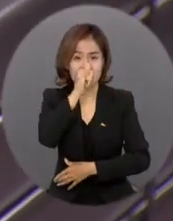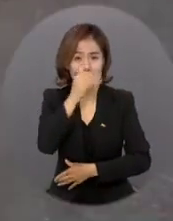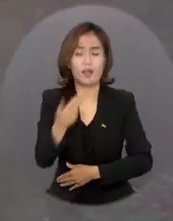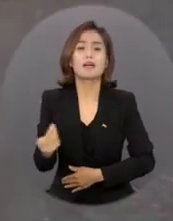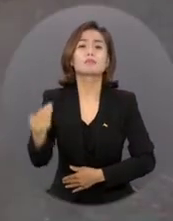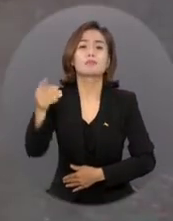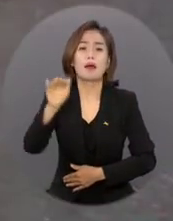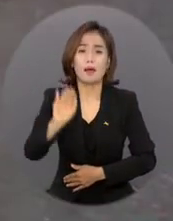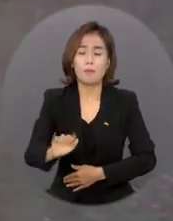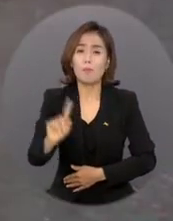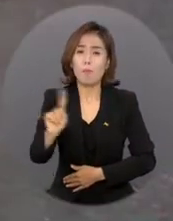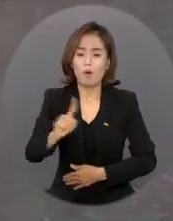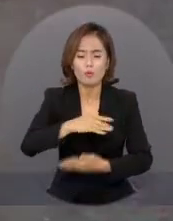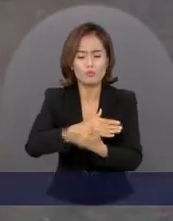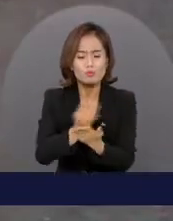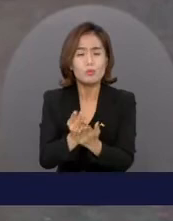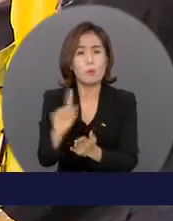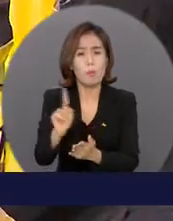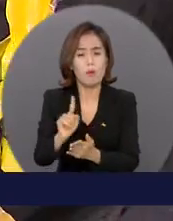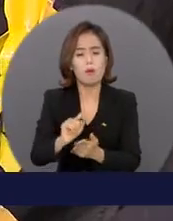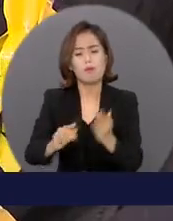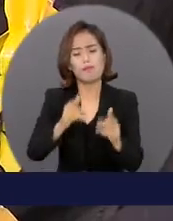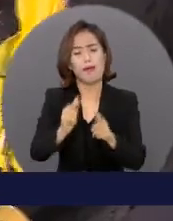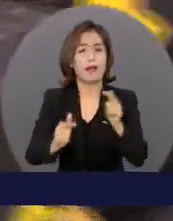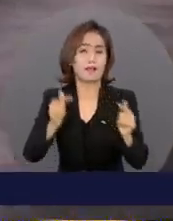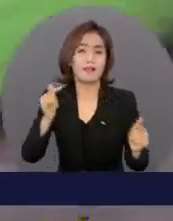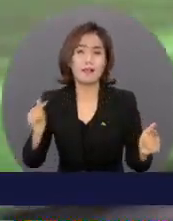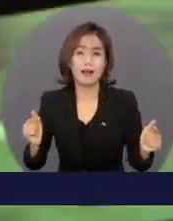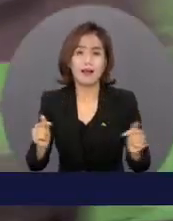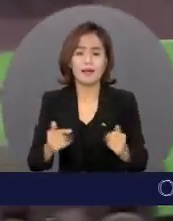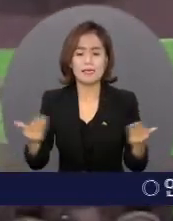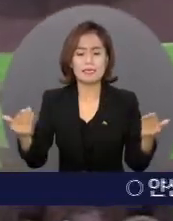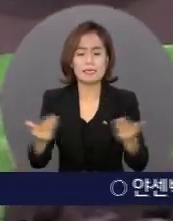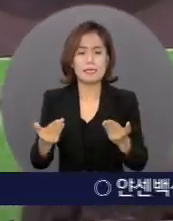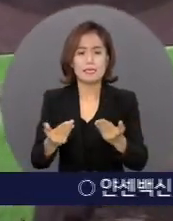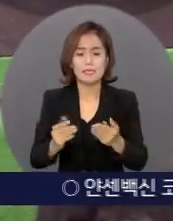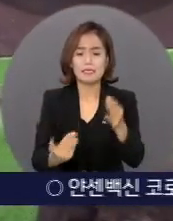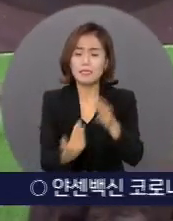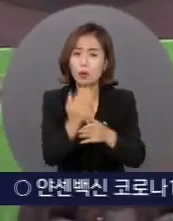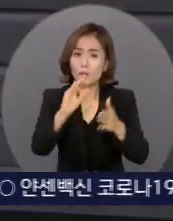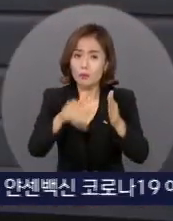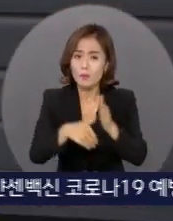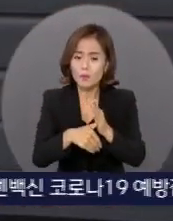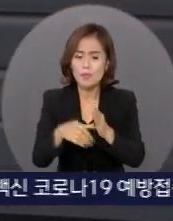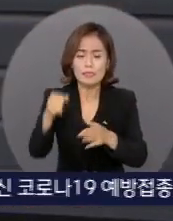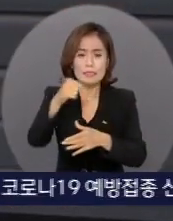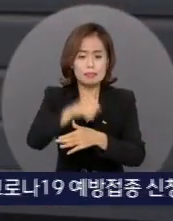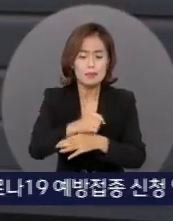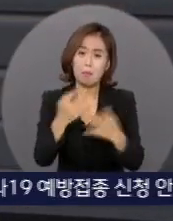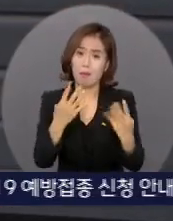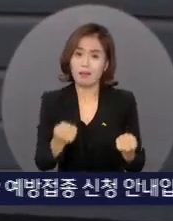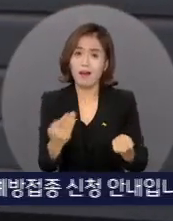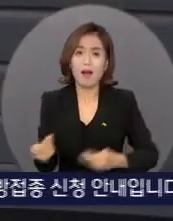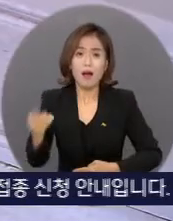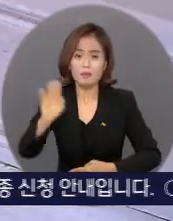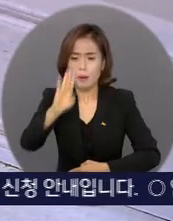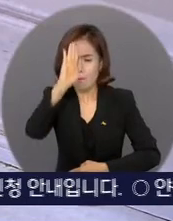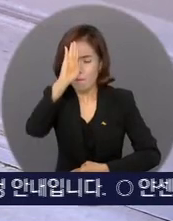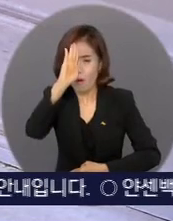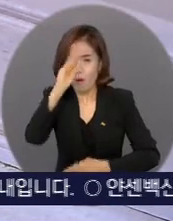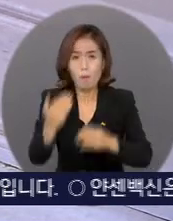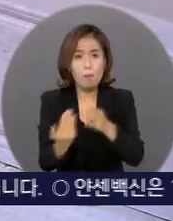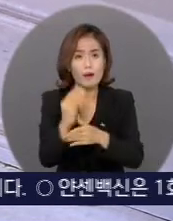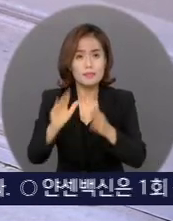보였습니다. 하지만 유형별로는 크게 달랐습니다. 업무상 사고인 경우에는 승인율이 높았지만 질병의